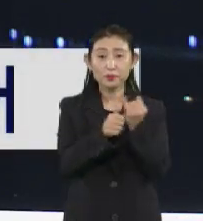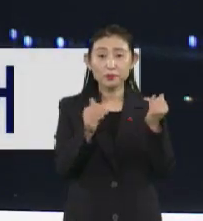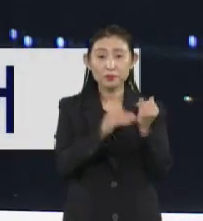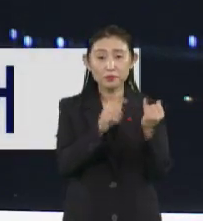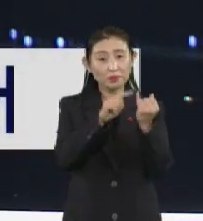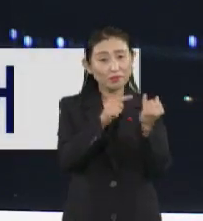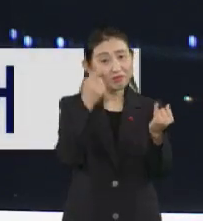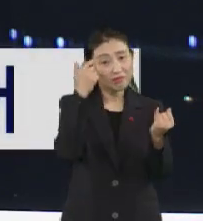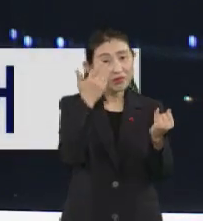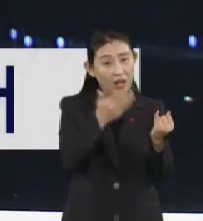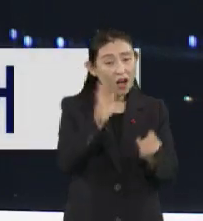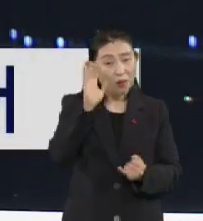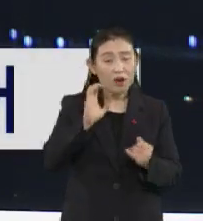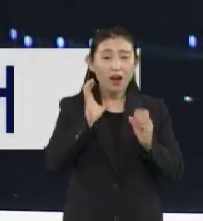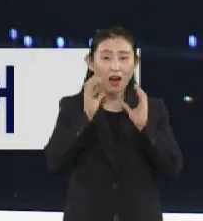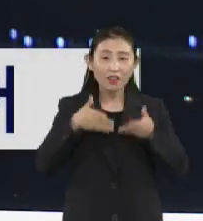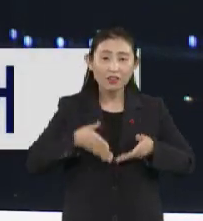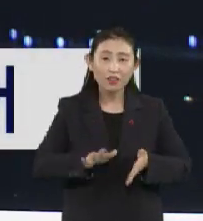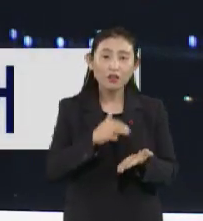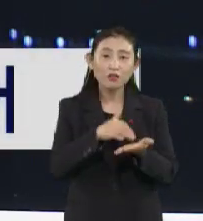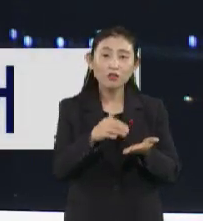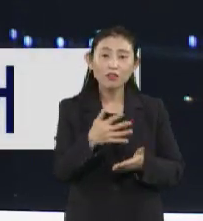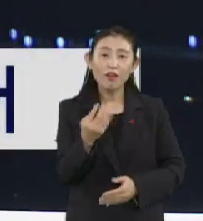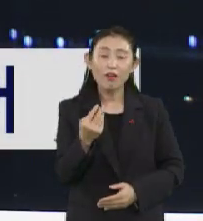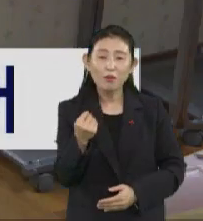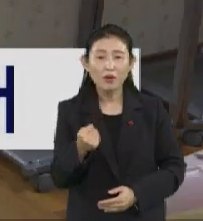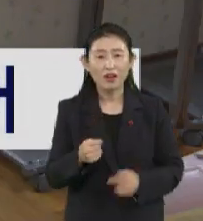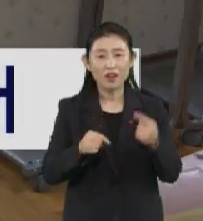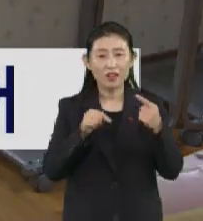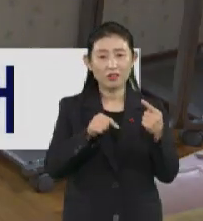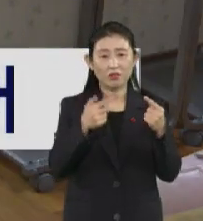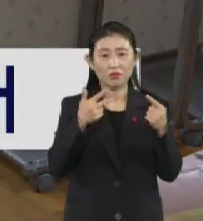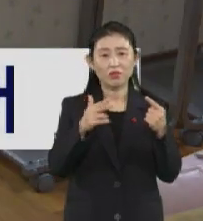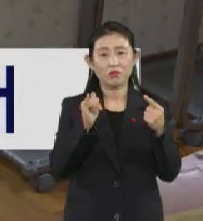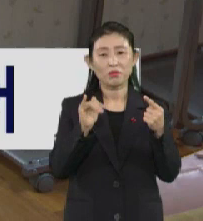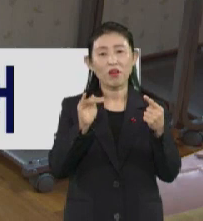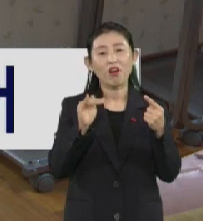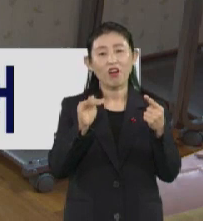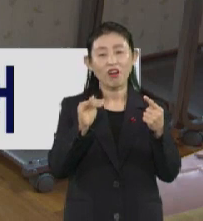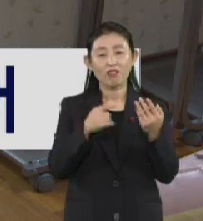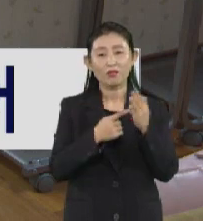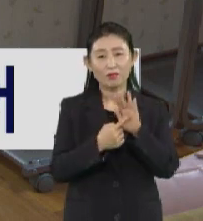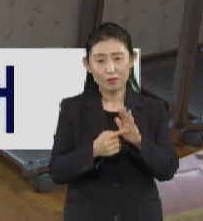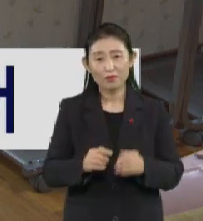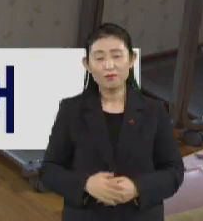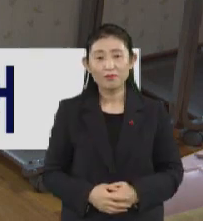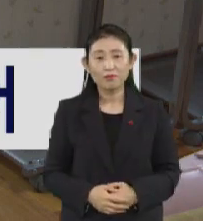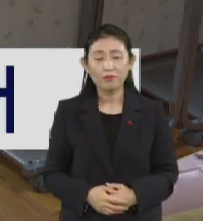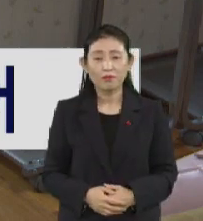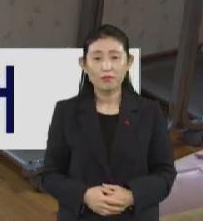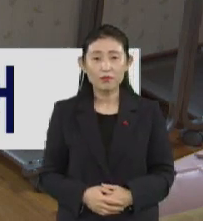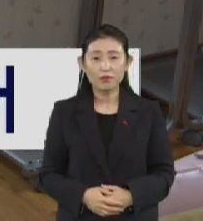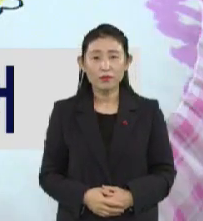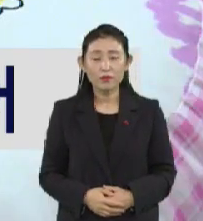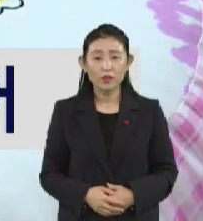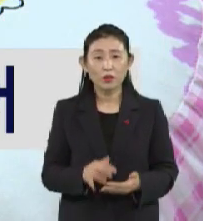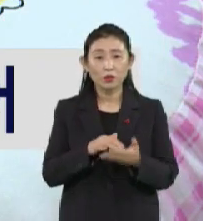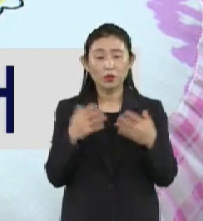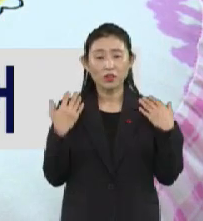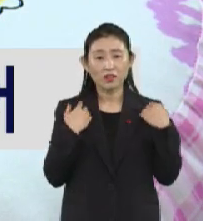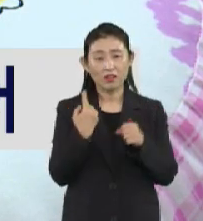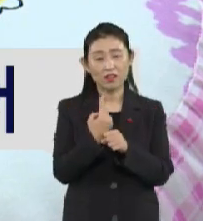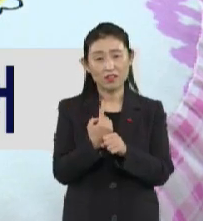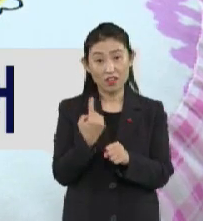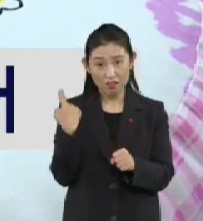기혼 여성들의 기대 자녀 수가 지속적으로 하락해 1.7명 이하로 떨어진 것으로 집계됐습니다. 통계청의